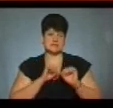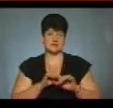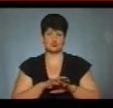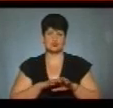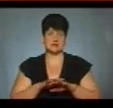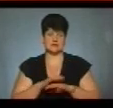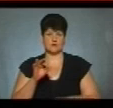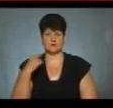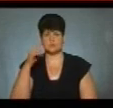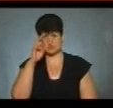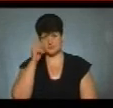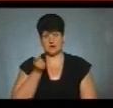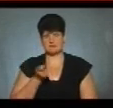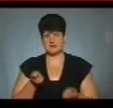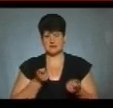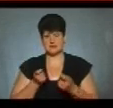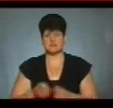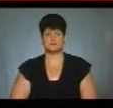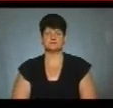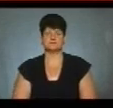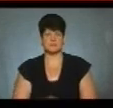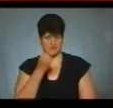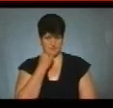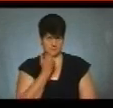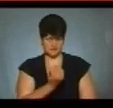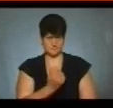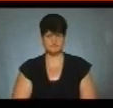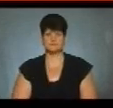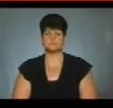населення облдержадміністрації. Дякую вам. Дякую.